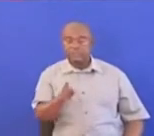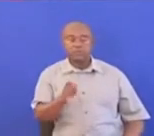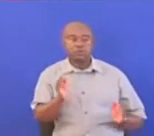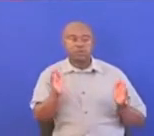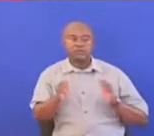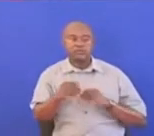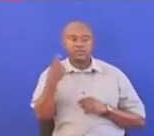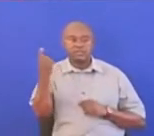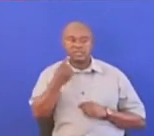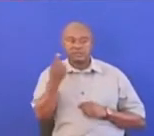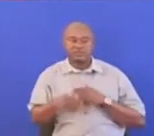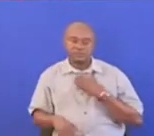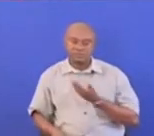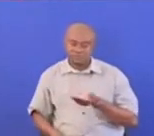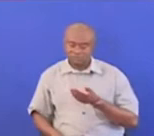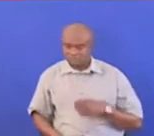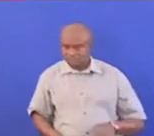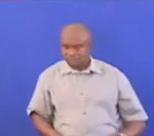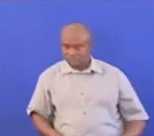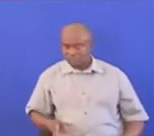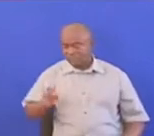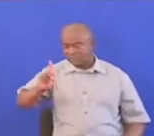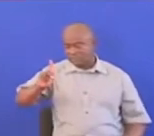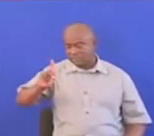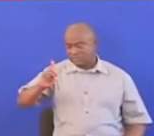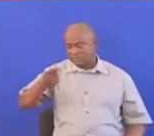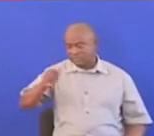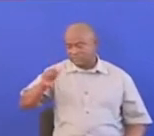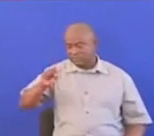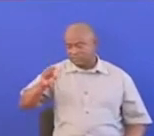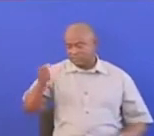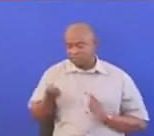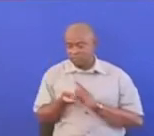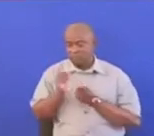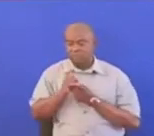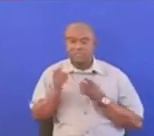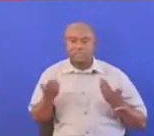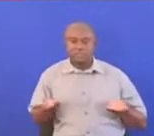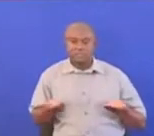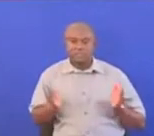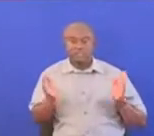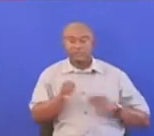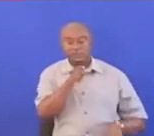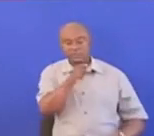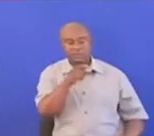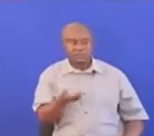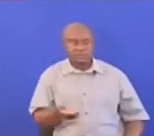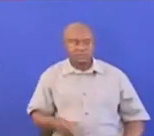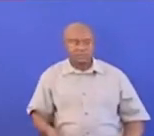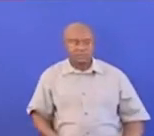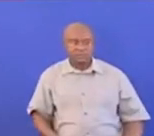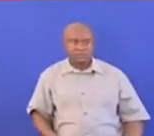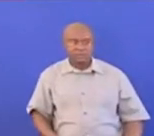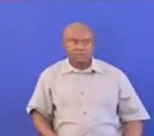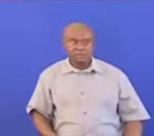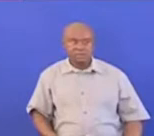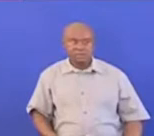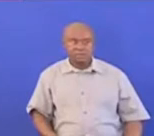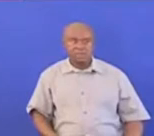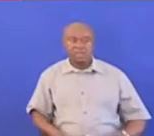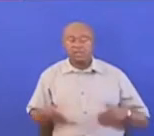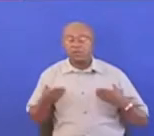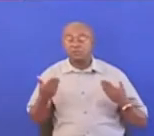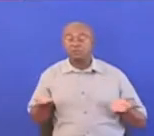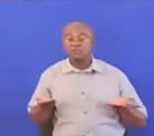Kigosi. Kutoka hifadhi ya taifa Kigosi sasa inaenda kuwa hifadhi ya Kigosi. Kwa hiyo nikuombe sana Mheshimiwa waziri. Tuna